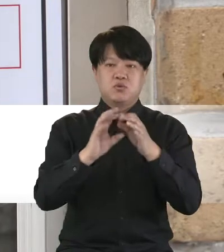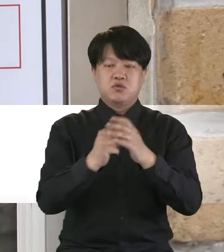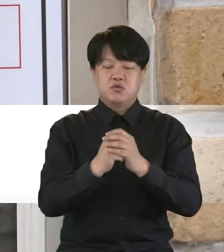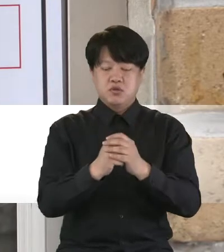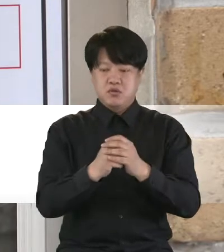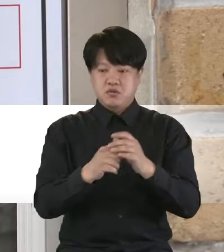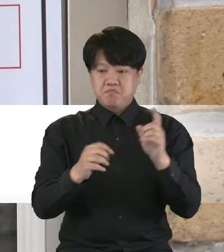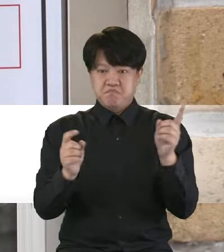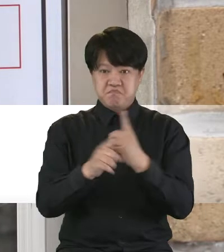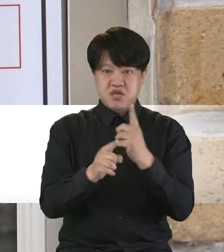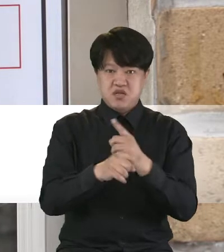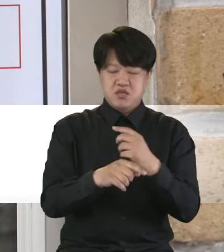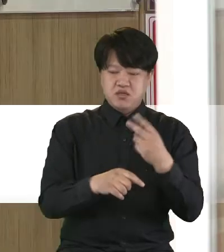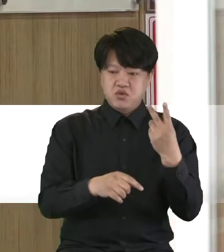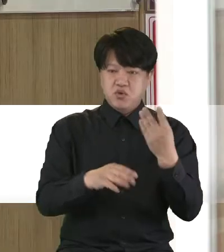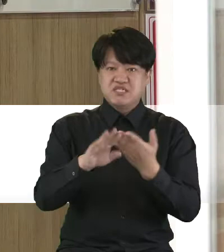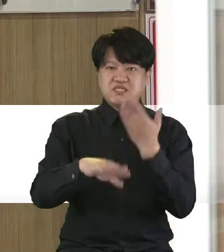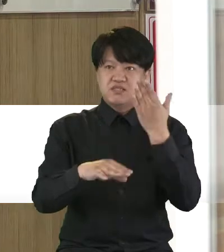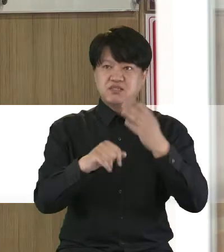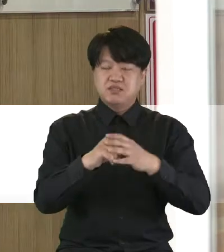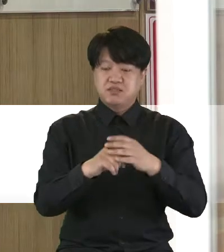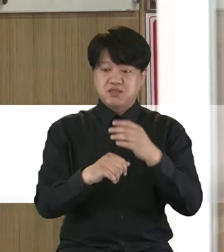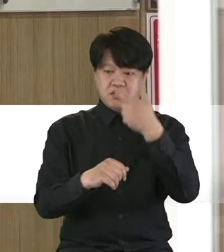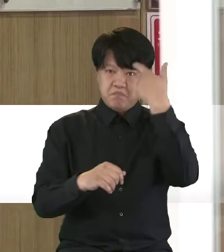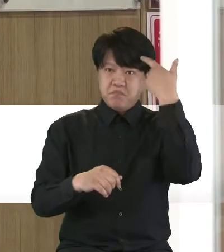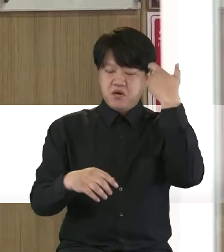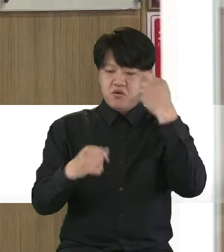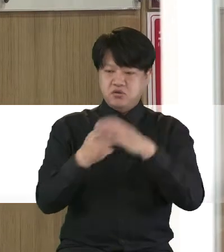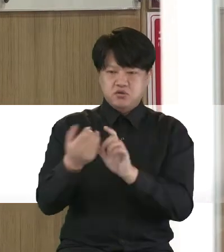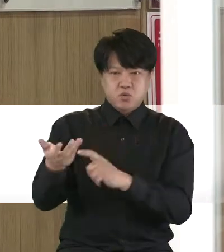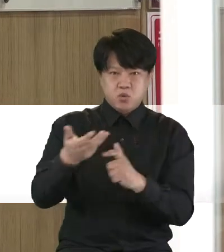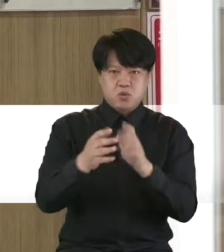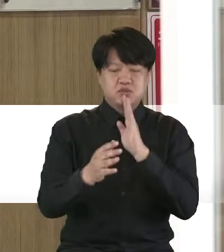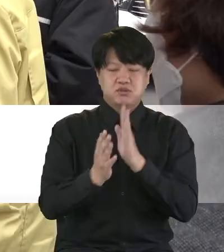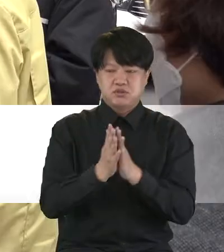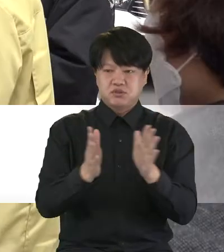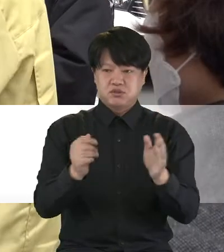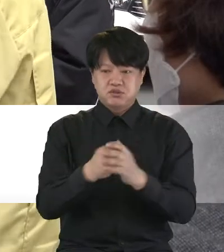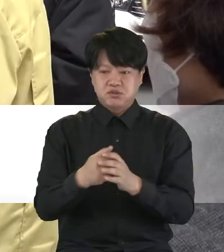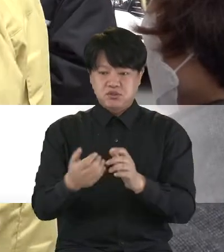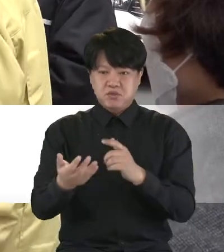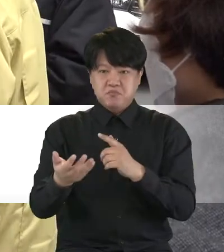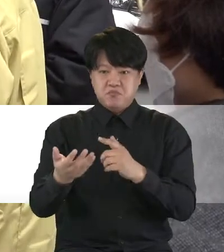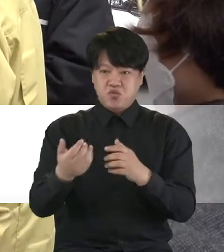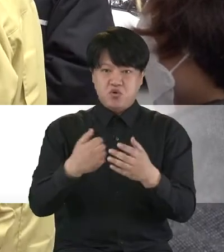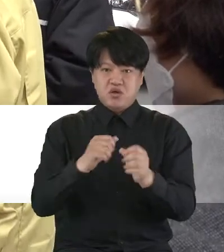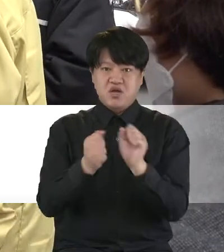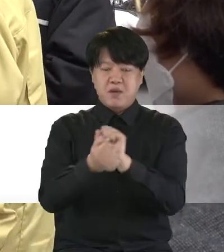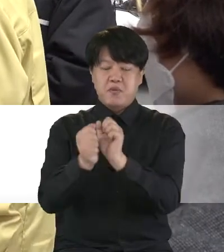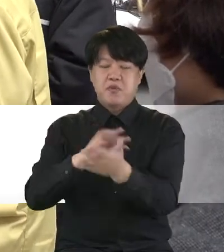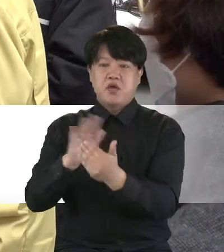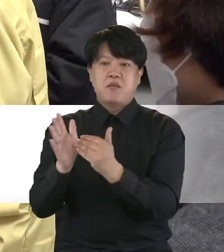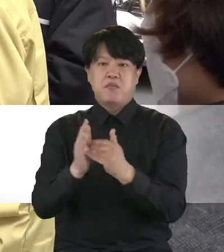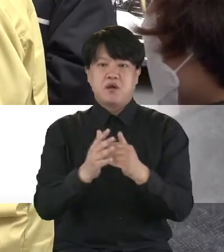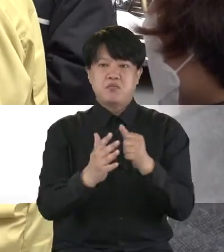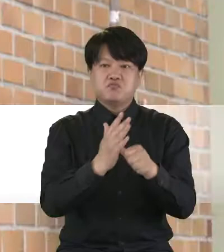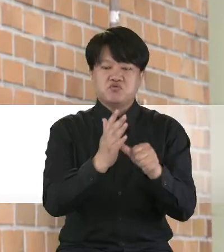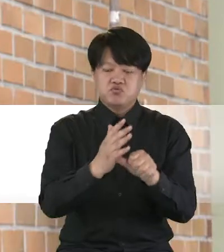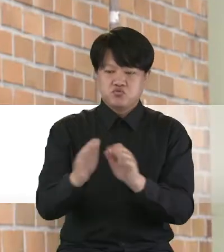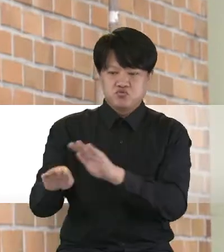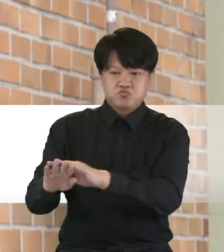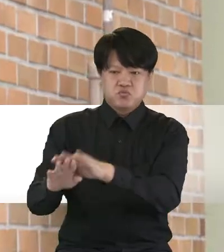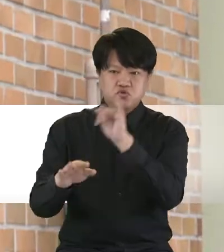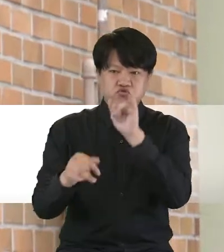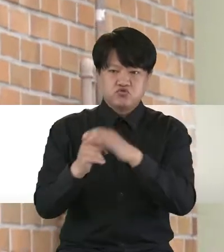매일 2회이상 발열 체크 어린이집 후 독실 c 감염 예방 필수 물품 비치 등 코론 알고 대응